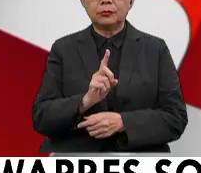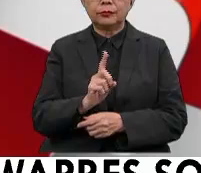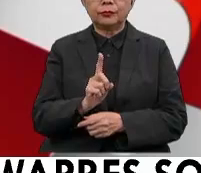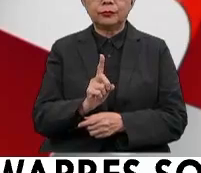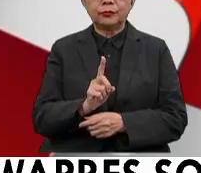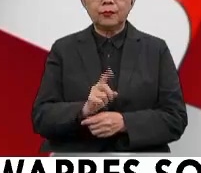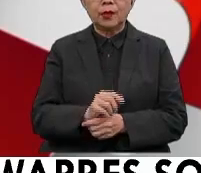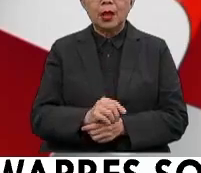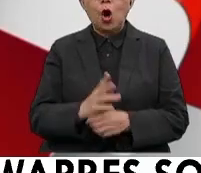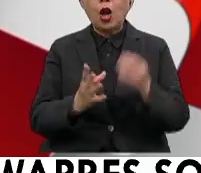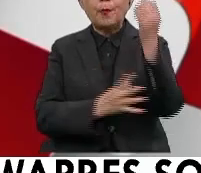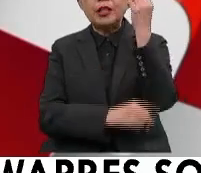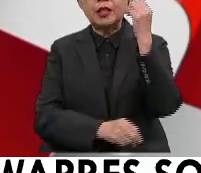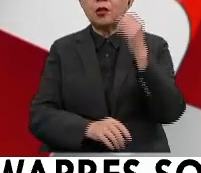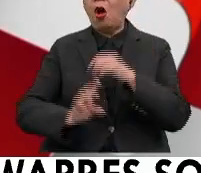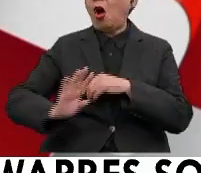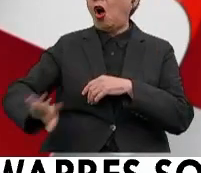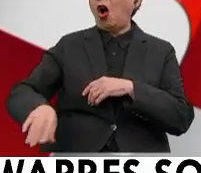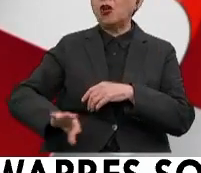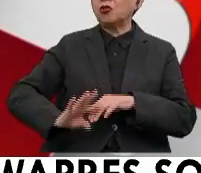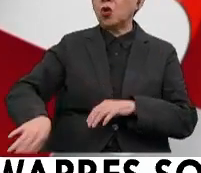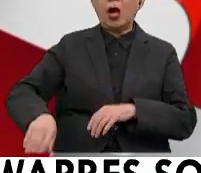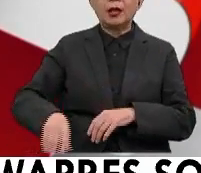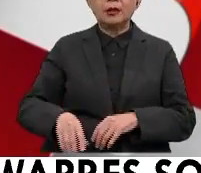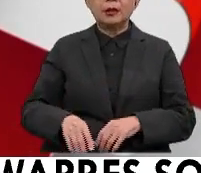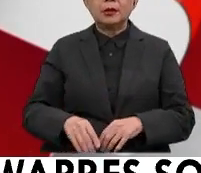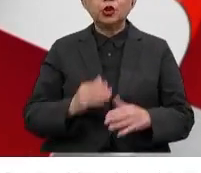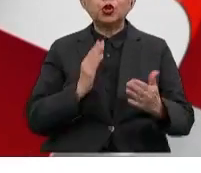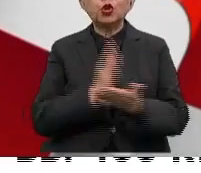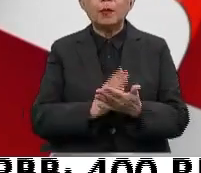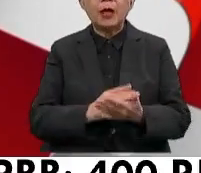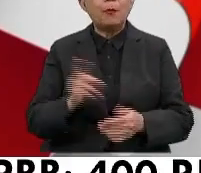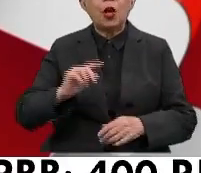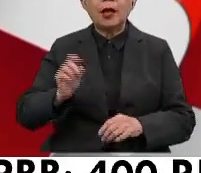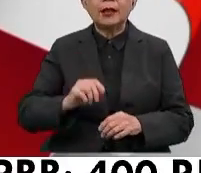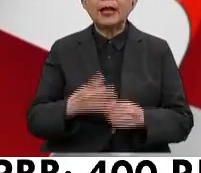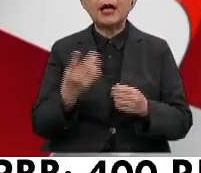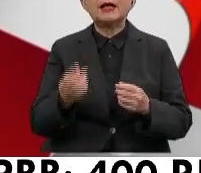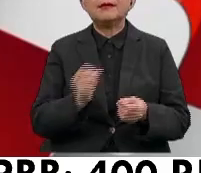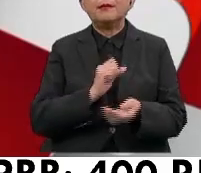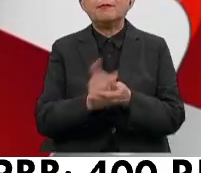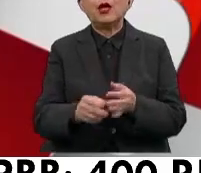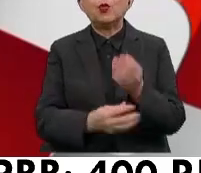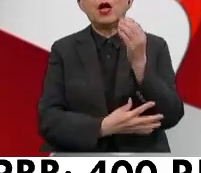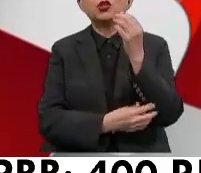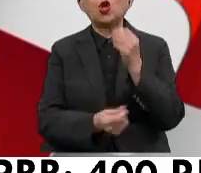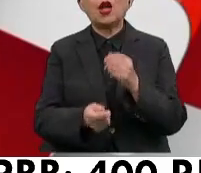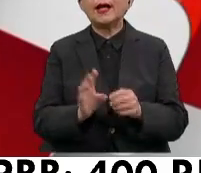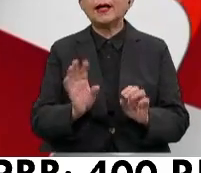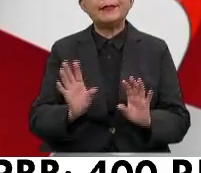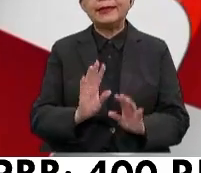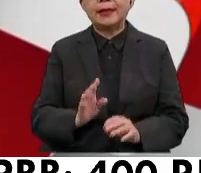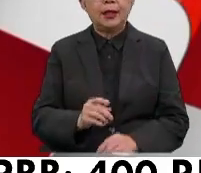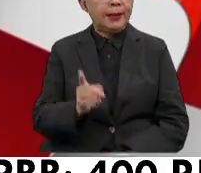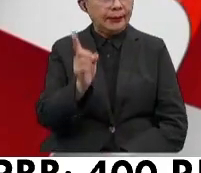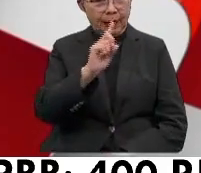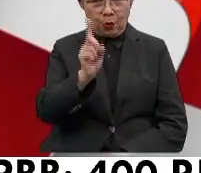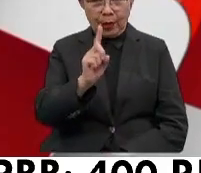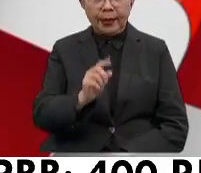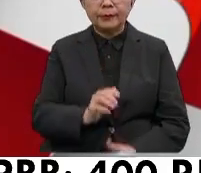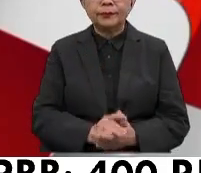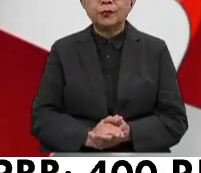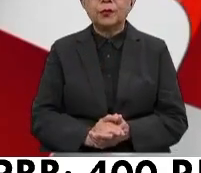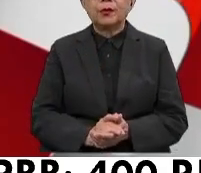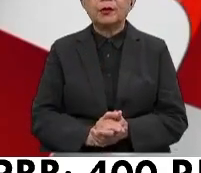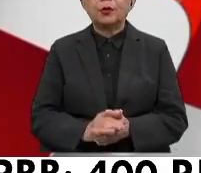Jangan ada orang miskin yang di drop out, yang diberhentikan karena tidak bisa membayar uang kerja, uang UKT maksud saya,